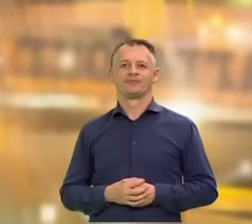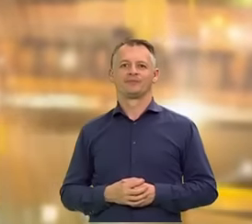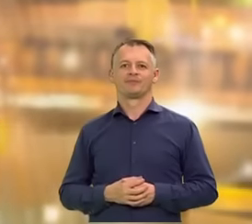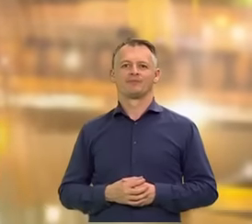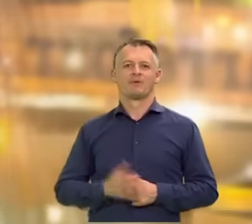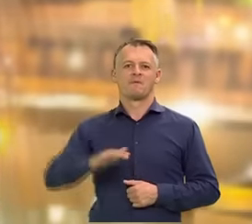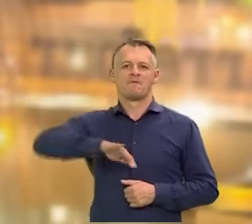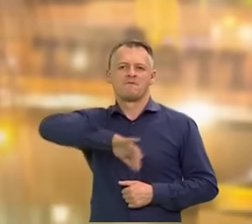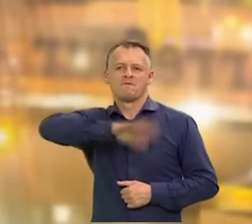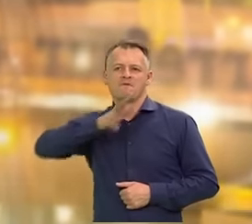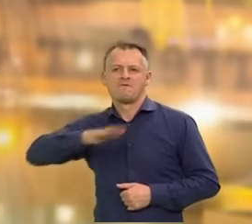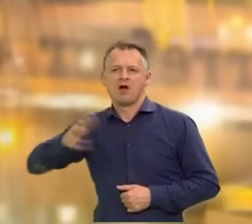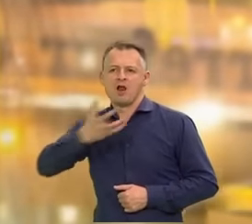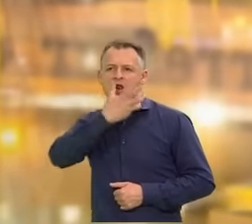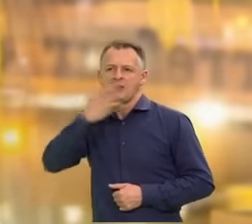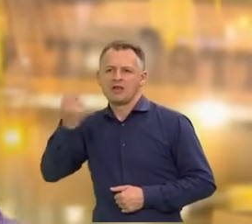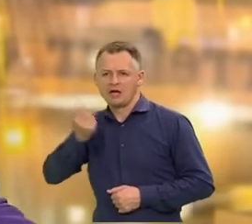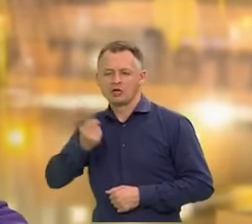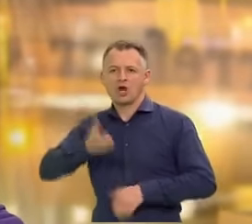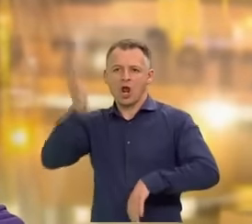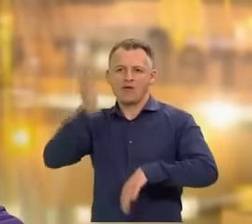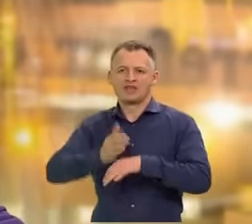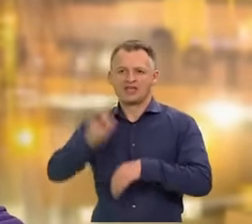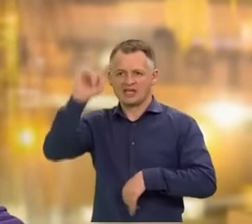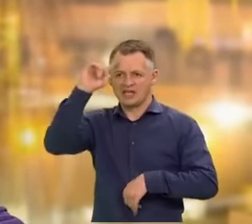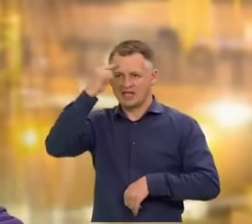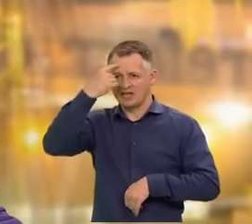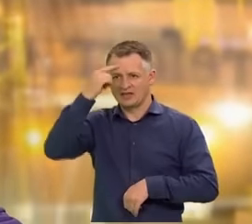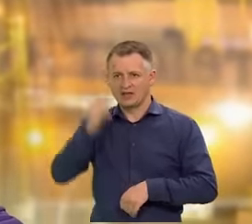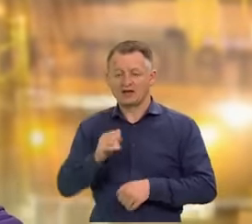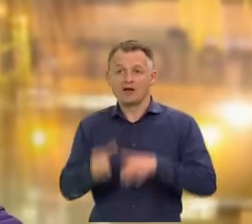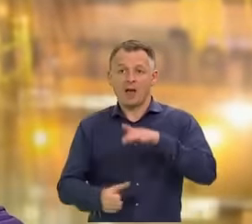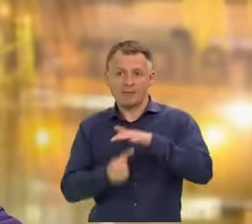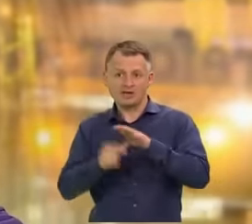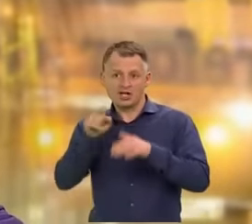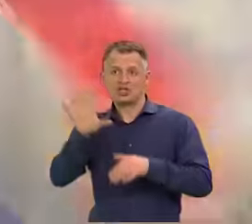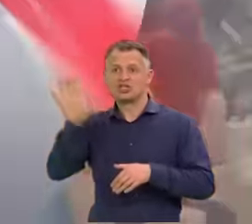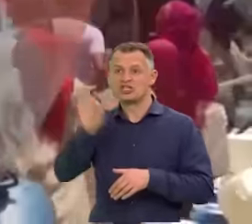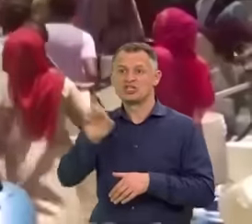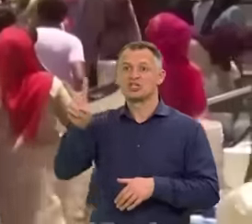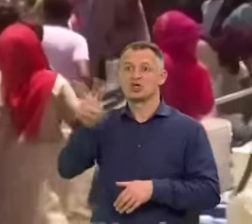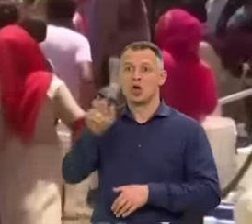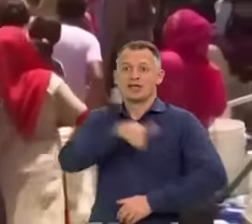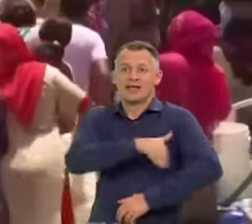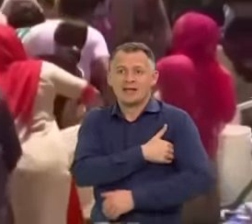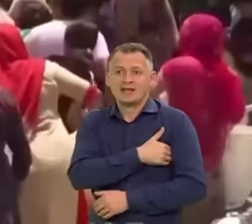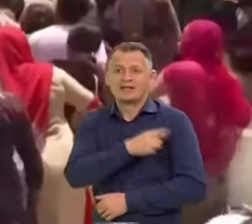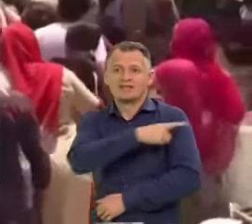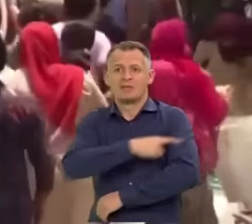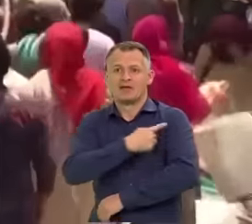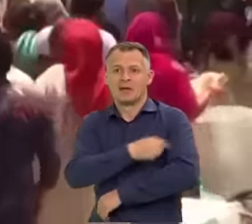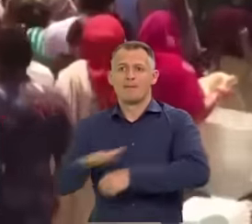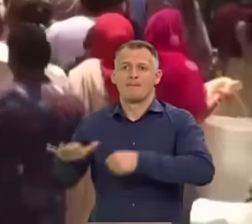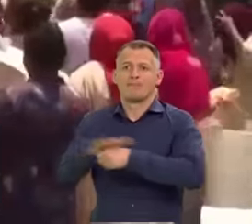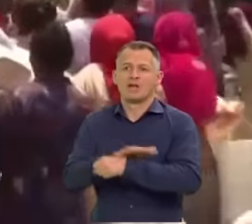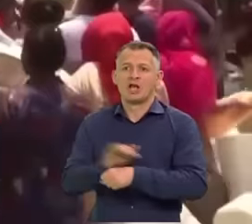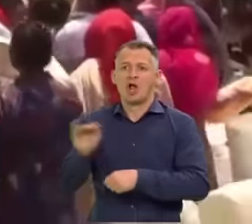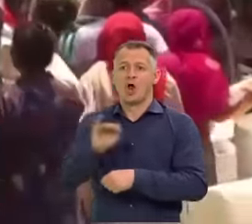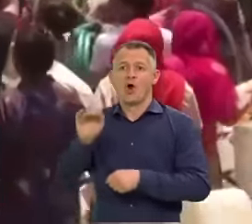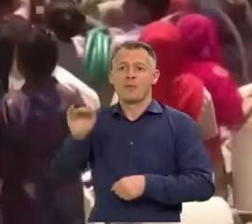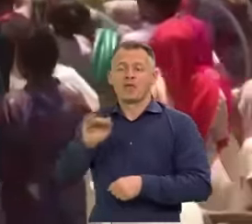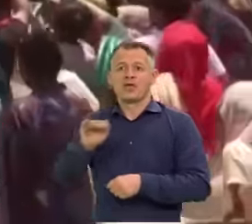Un val de căldură extremă a lovit India. La New Delhi s-au înregistrat peste 52 de grade Celsius. Spitalele sunt pline, iar copiii leșină